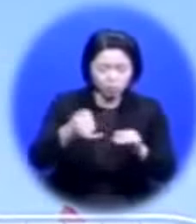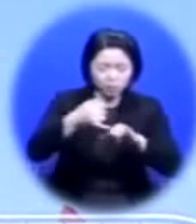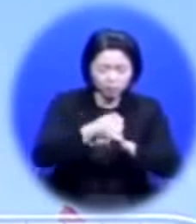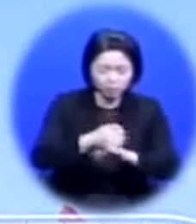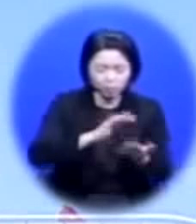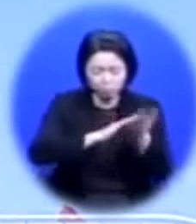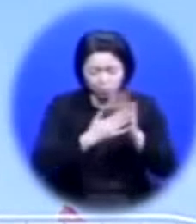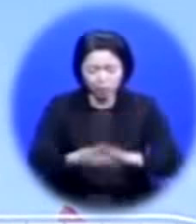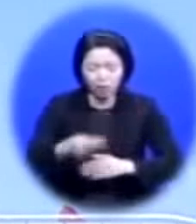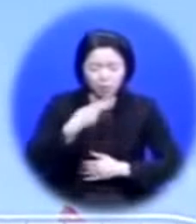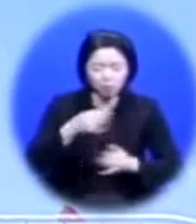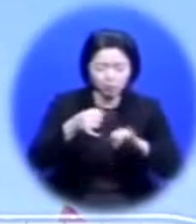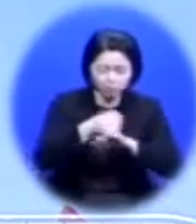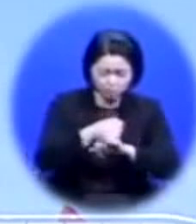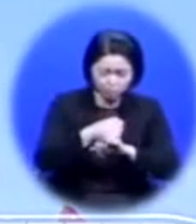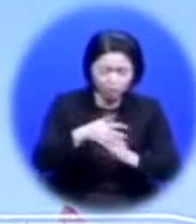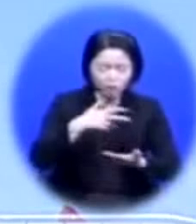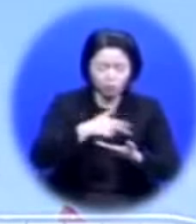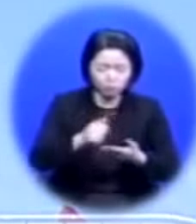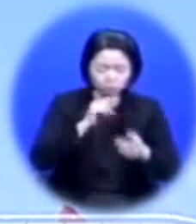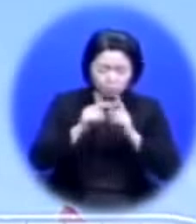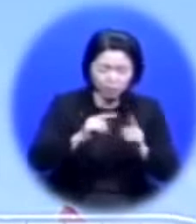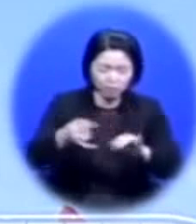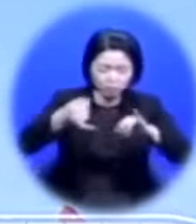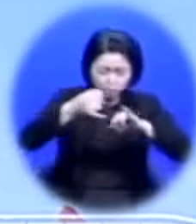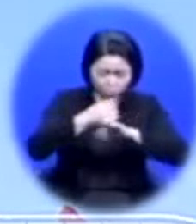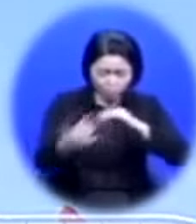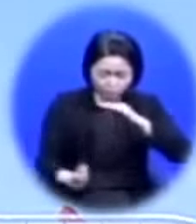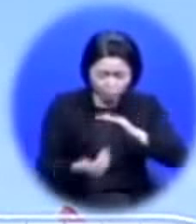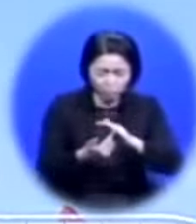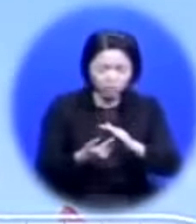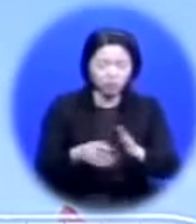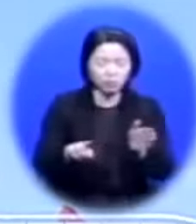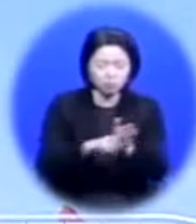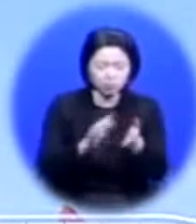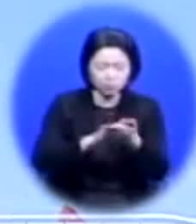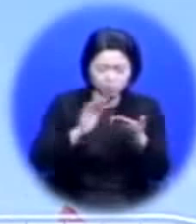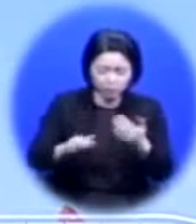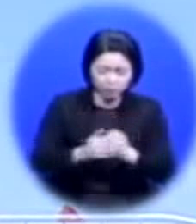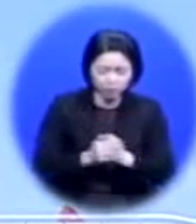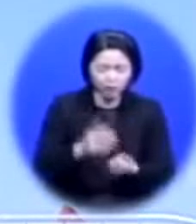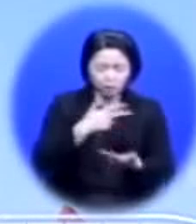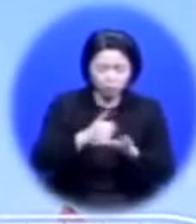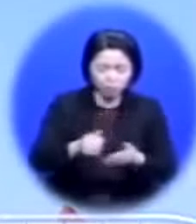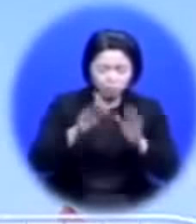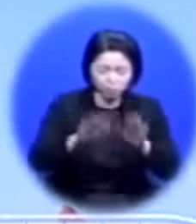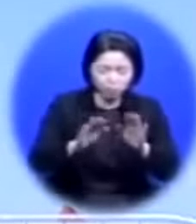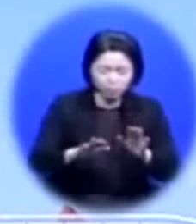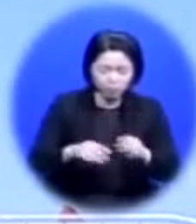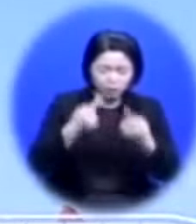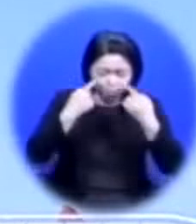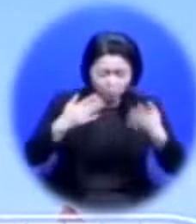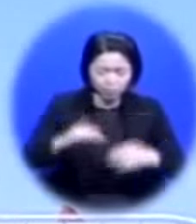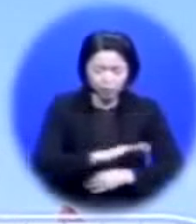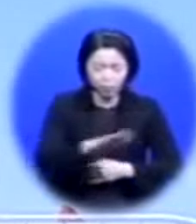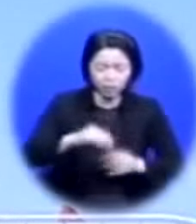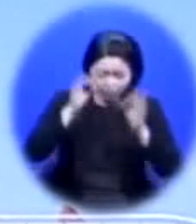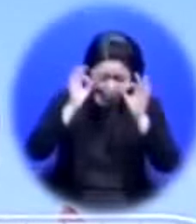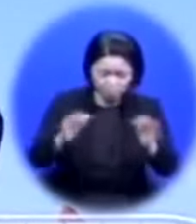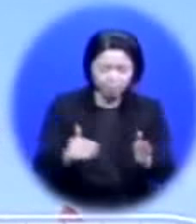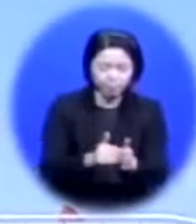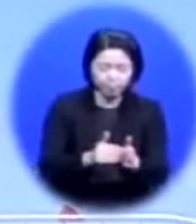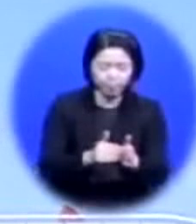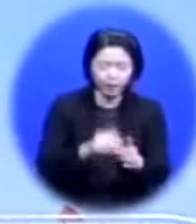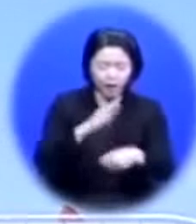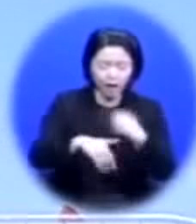없는 약속 주님의 말씀은 반드시 이루어지는 것을 믿습니다 아멘 주님 오늘 분명히 저희들이 보았습니다